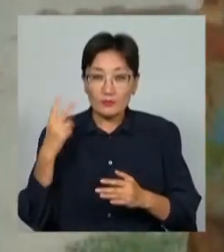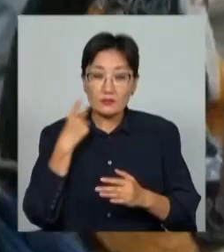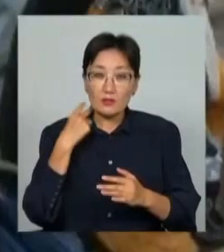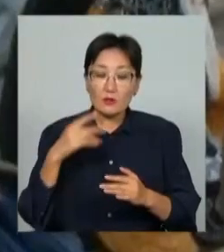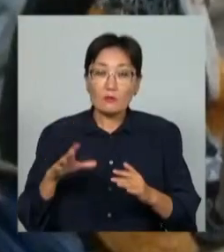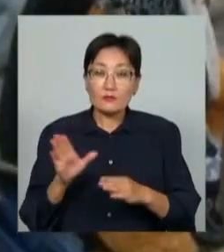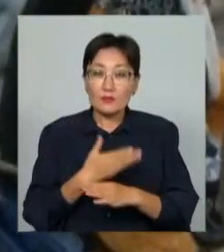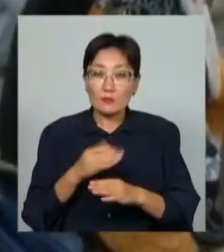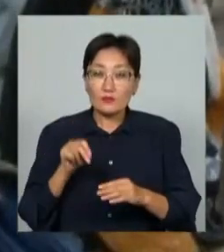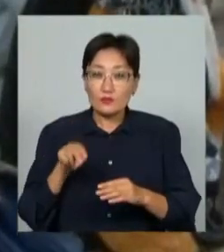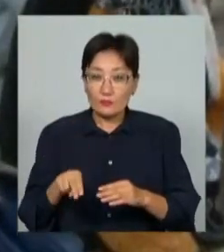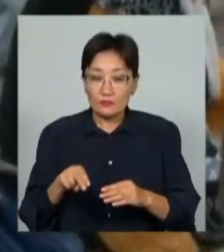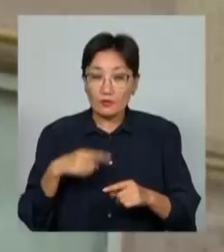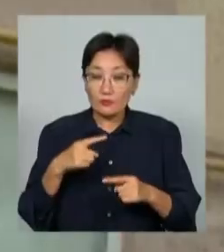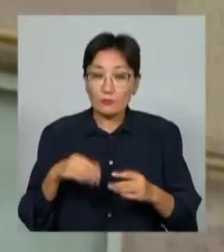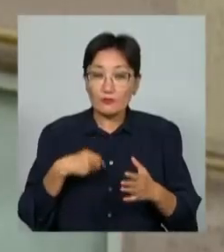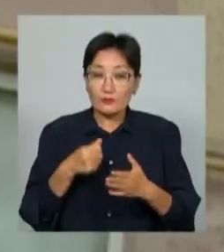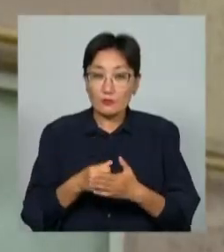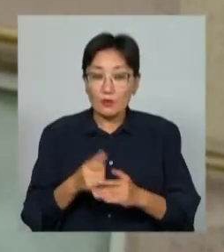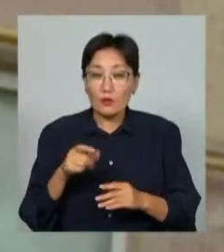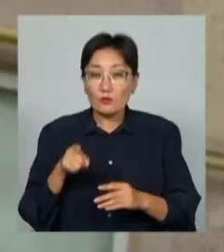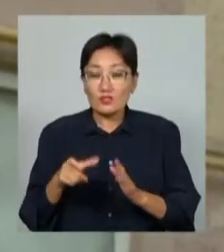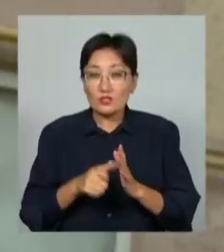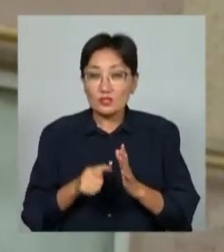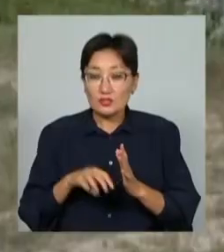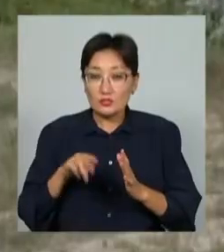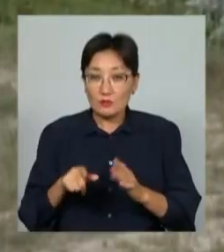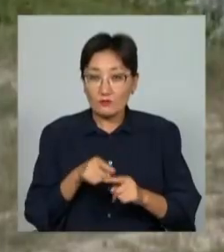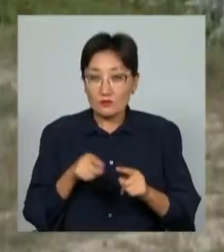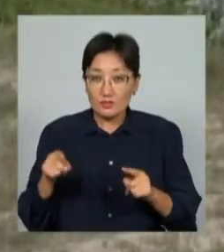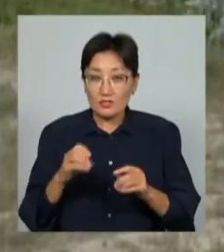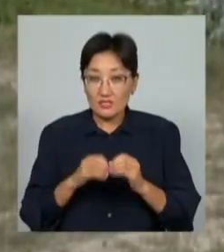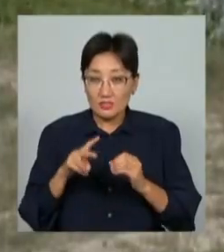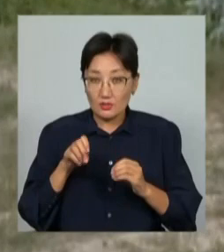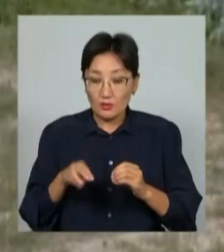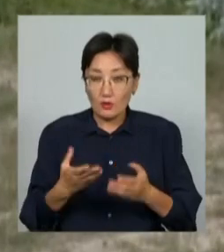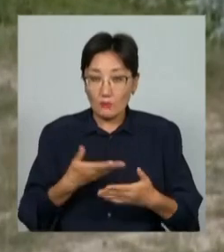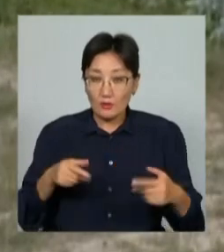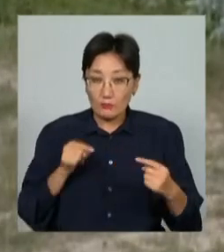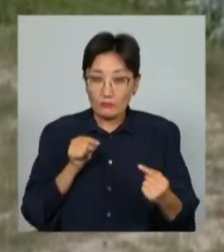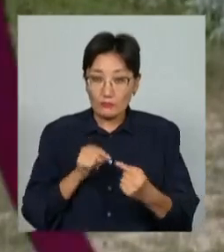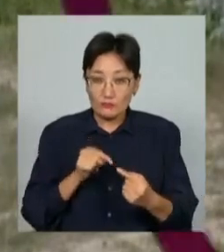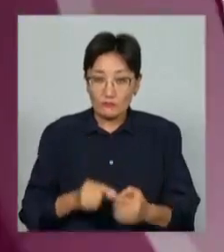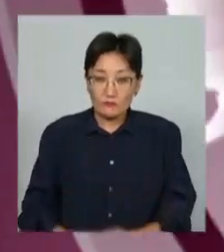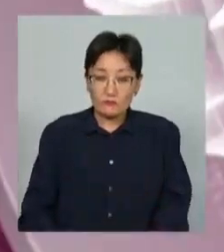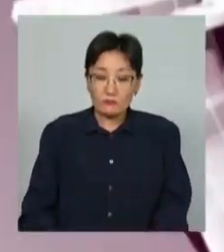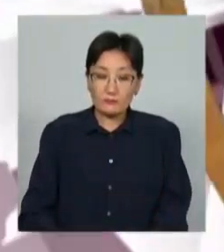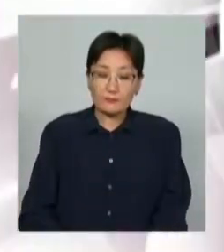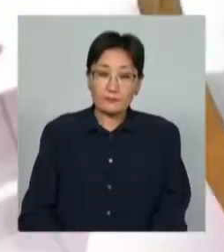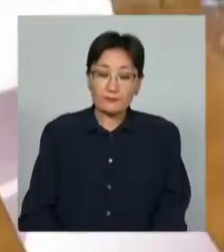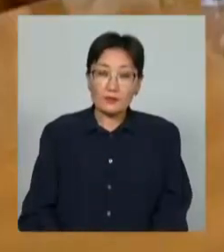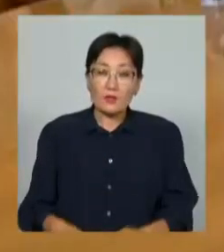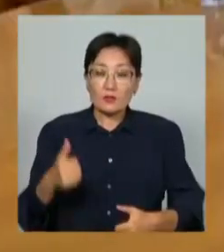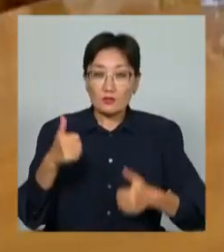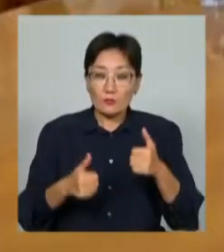за ликвидацию ЧП? Говорят, платите по 1600 тенге в течение 10 лет. Мы против этого.